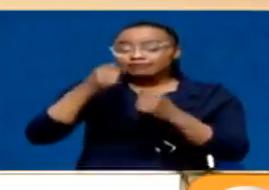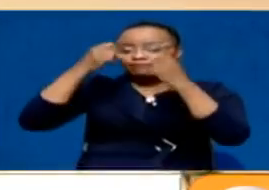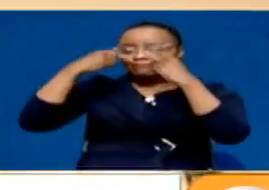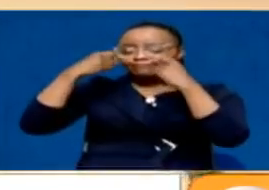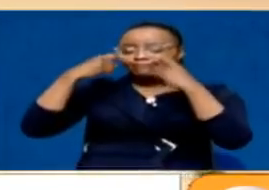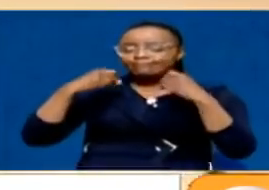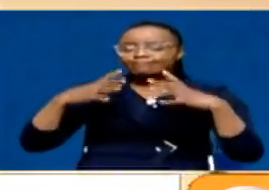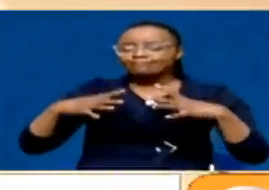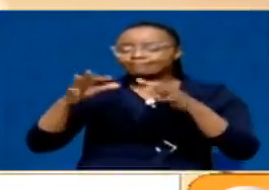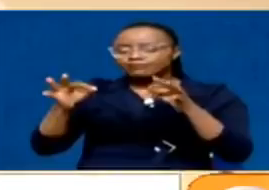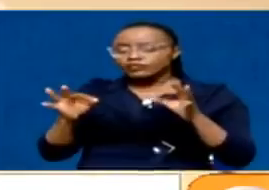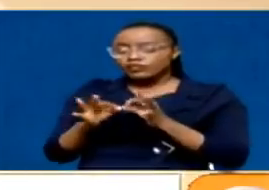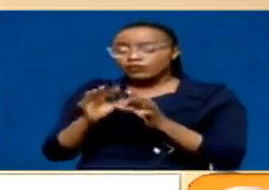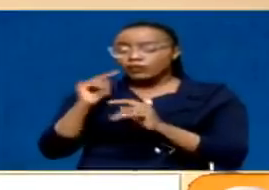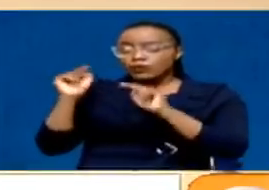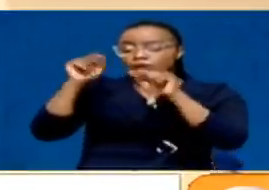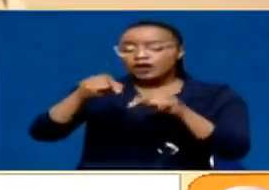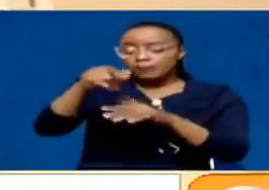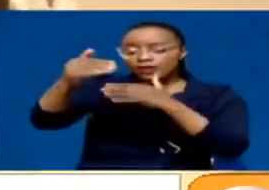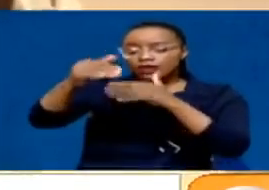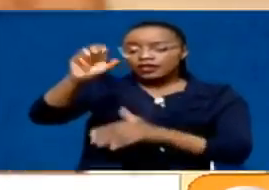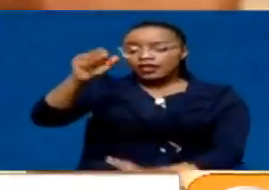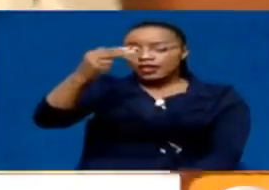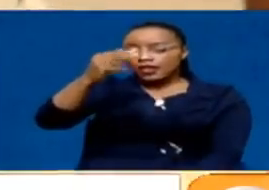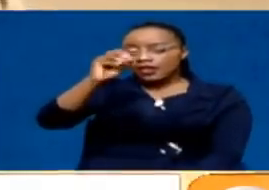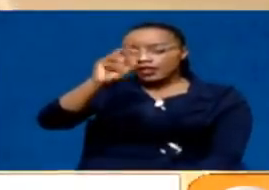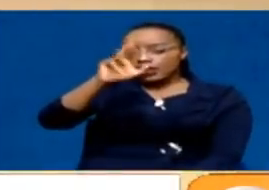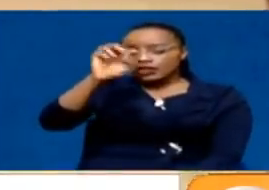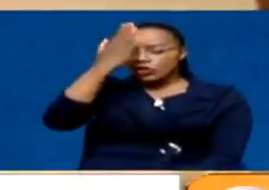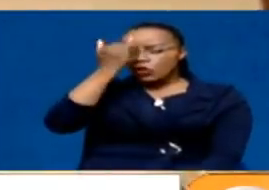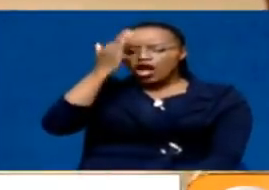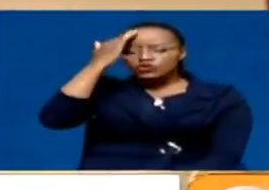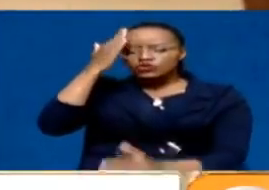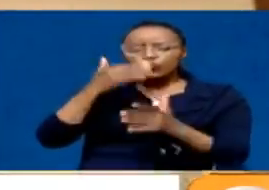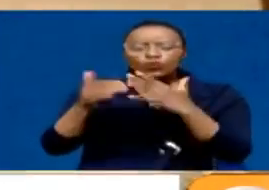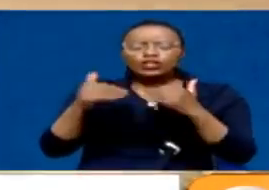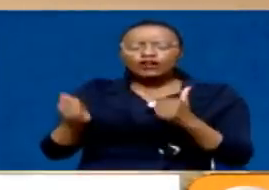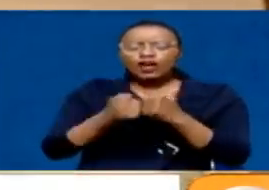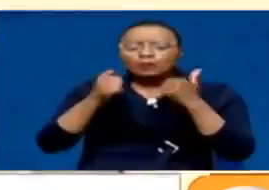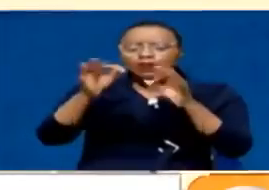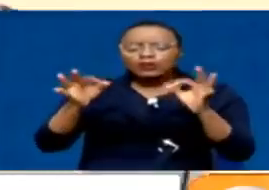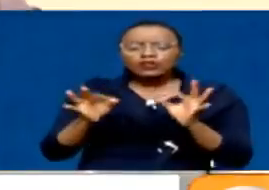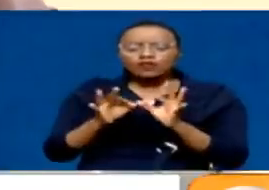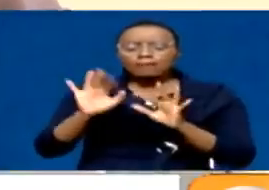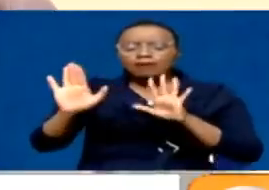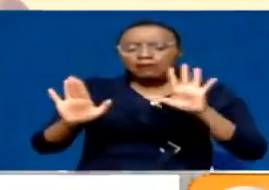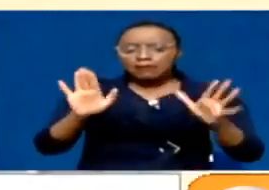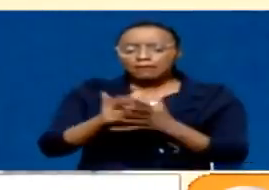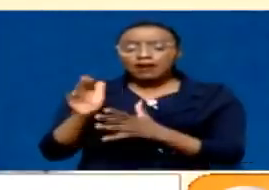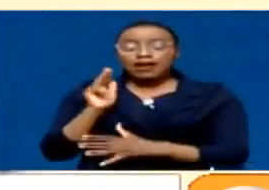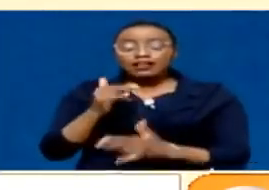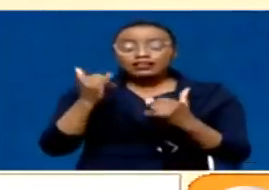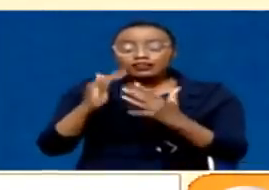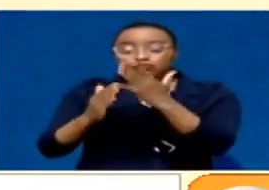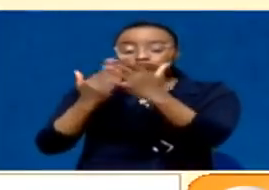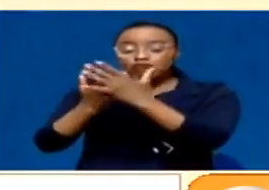Majonzi yakiwazidia jamaa waliofika katika ufuo hii angalau kufahamu kilichojiri kwa jamaa zao. Pale mahali ambapo